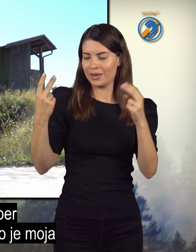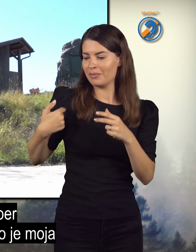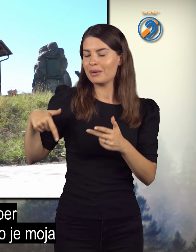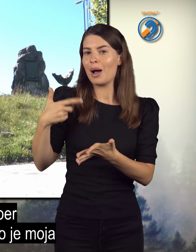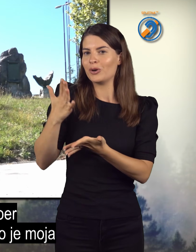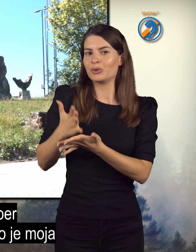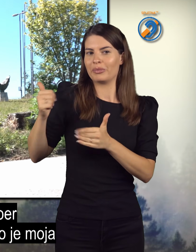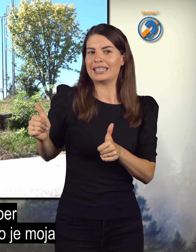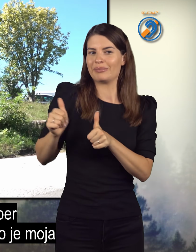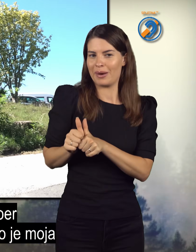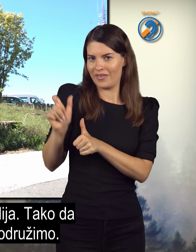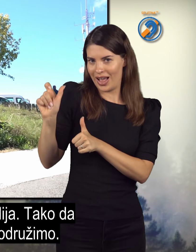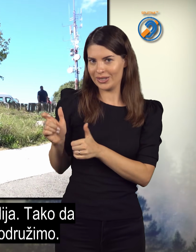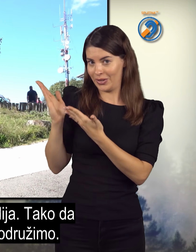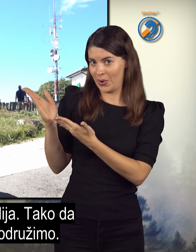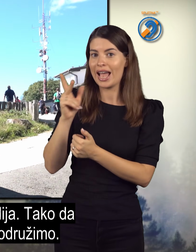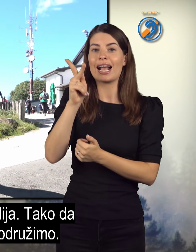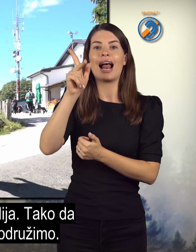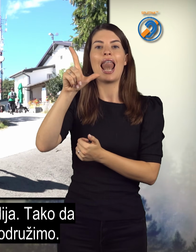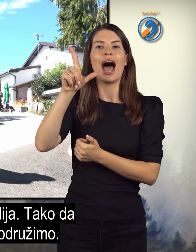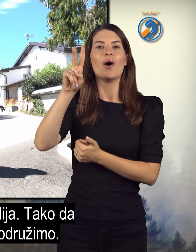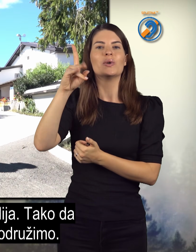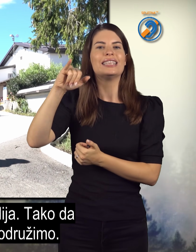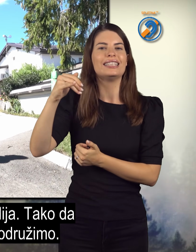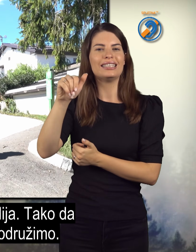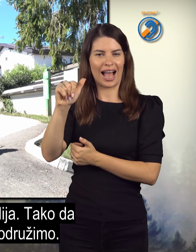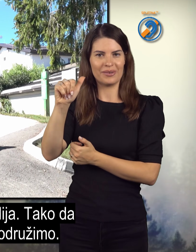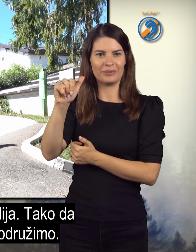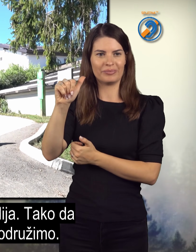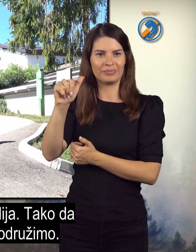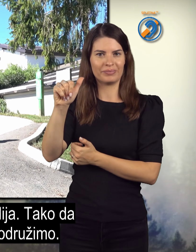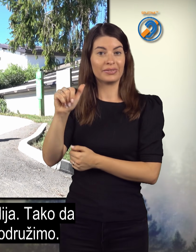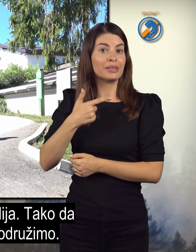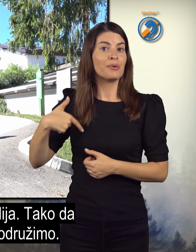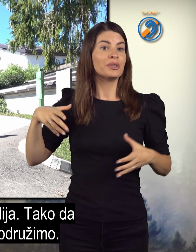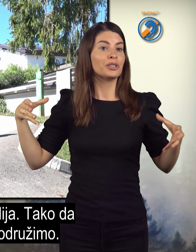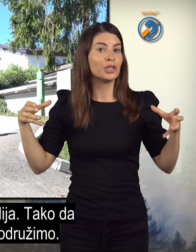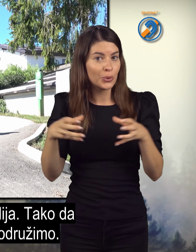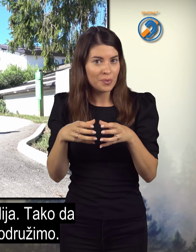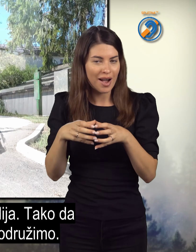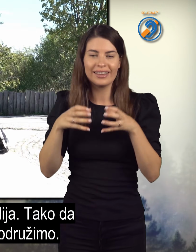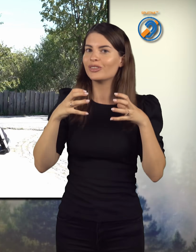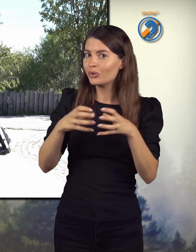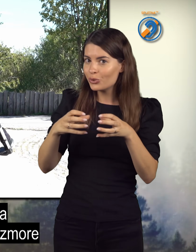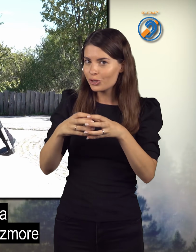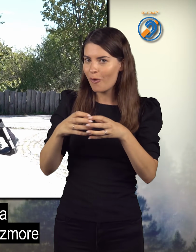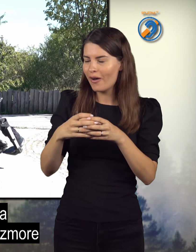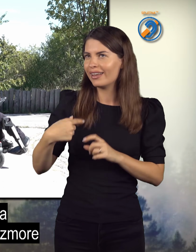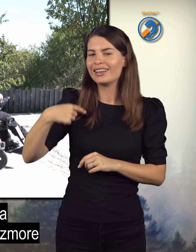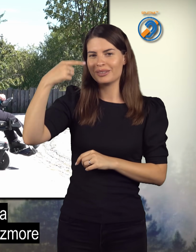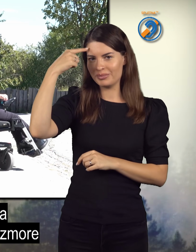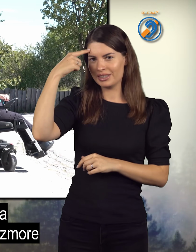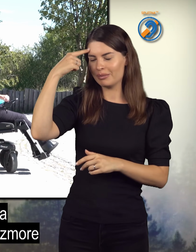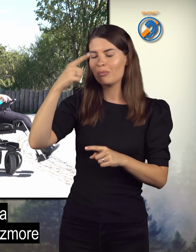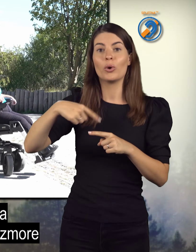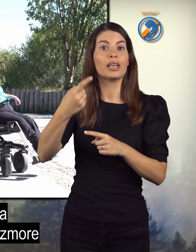super spremljevalce, to je moja spremljevalka, Klavdija. In tako, da smo skupaj, da se podružimo in jaz mislim,